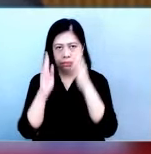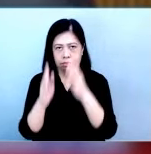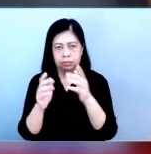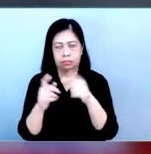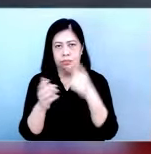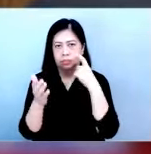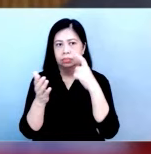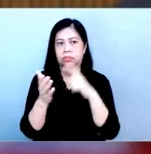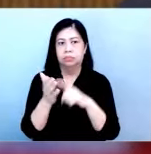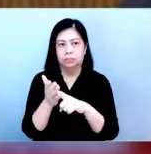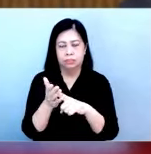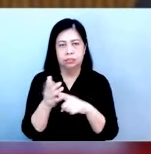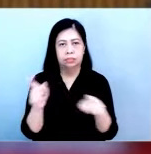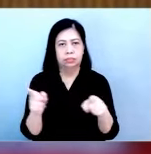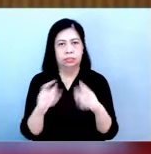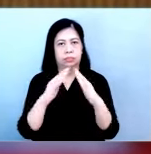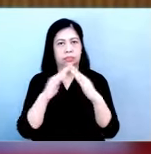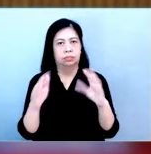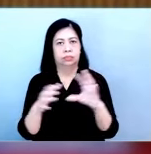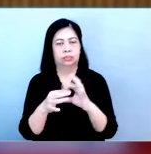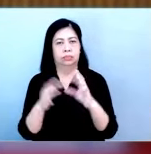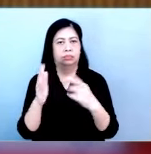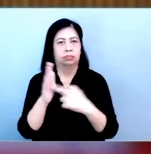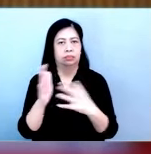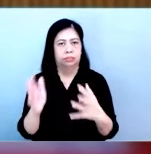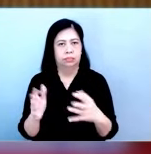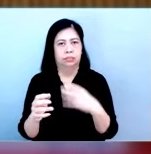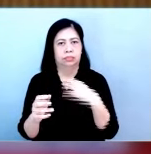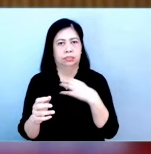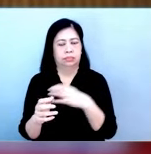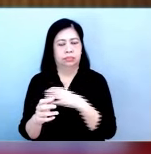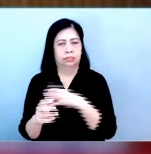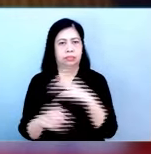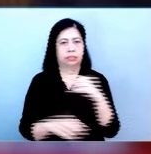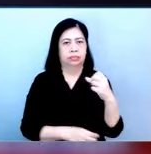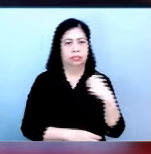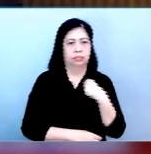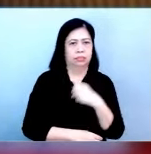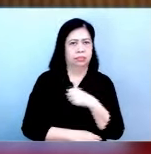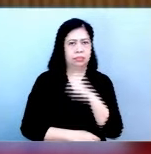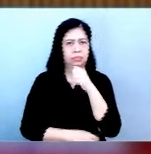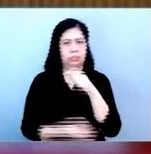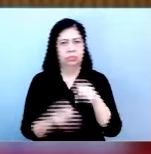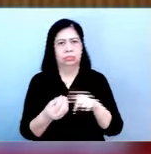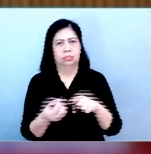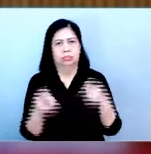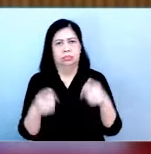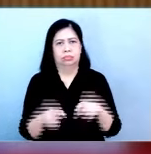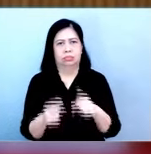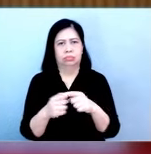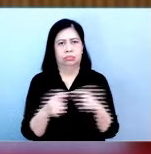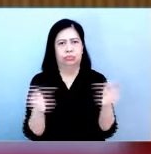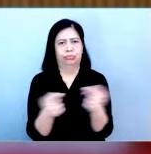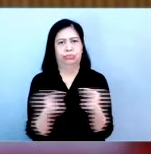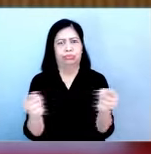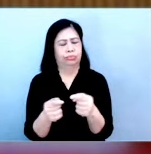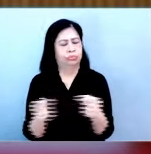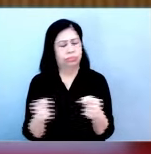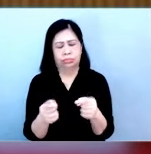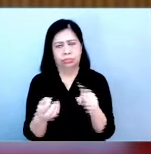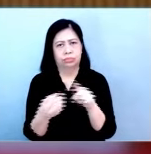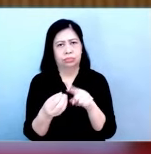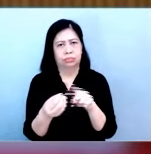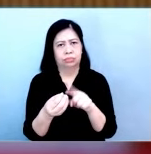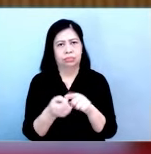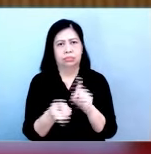pansin ng House of Representatives at ng Senate, at hindi ang pagkakaroon ng pagtatalo tungkol sa